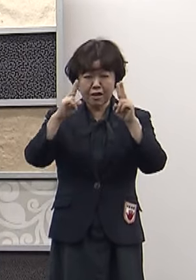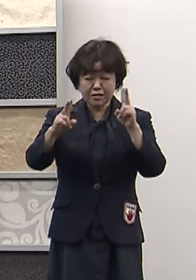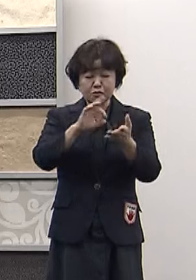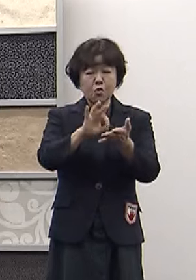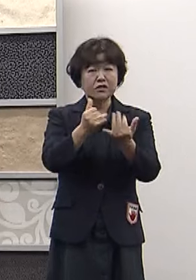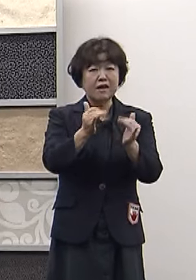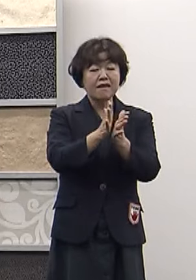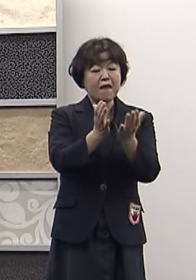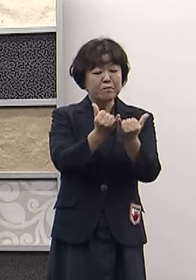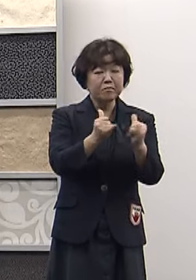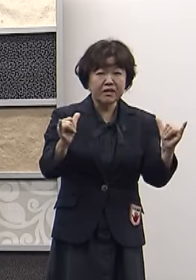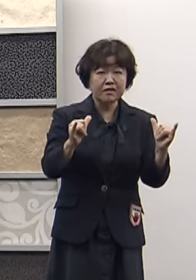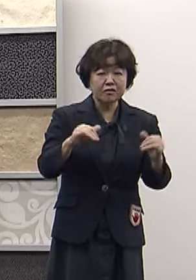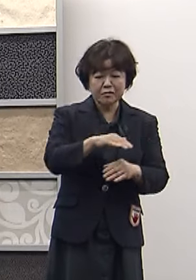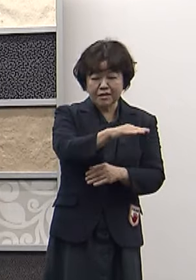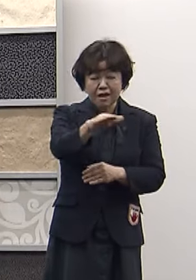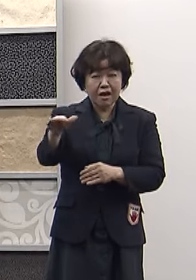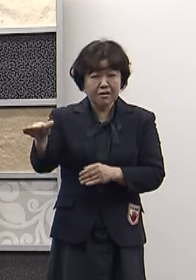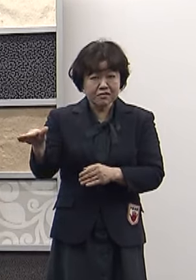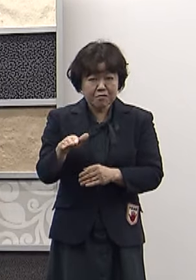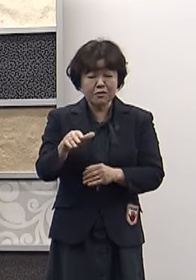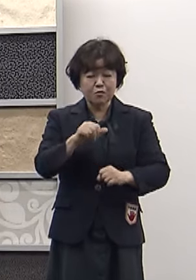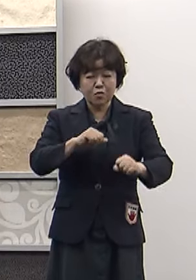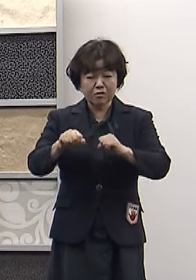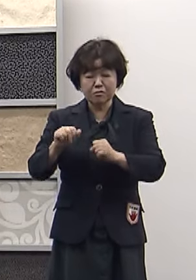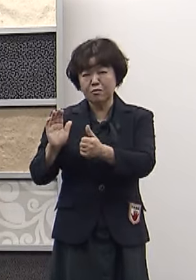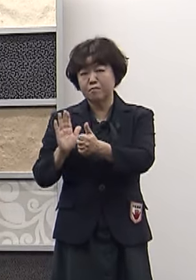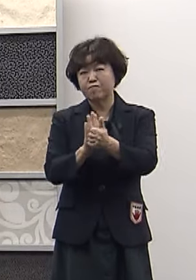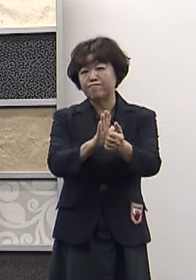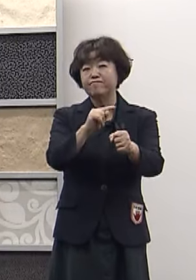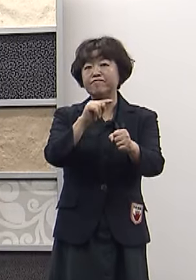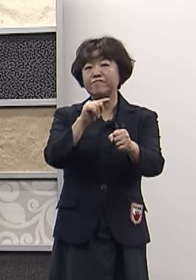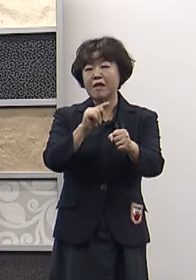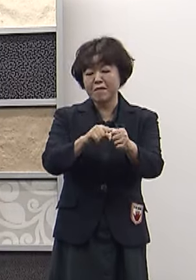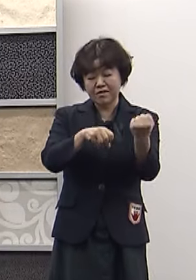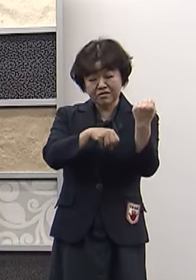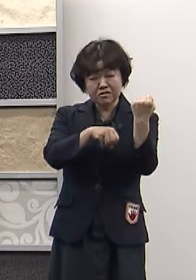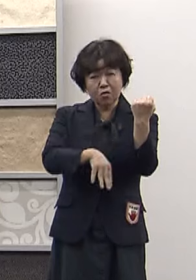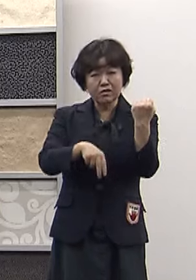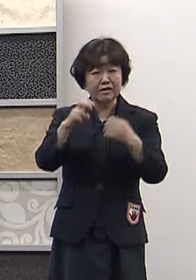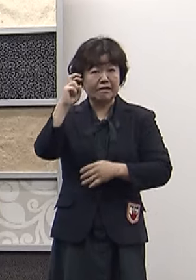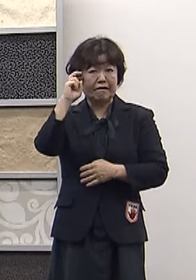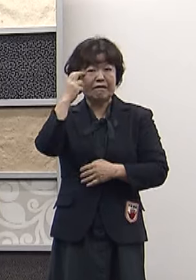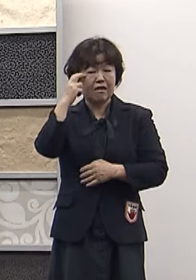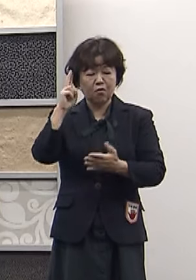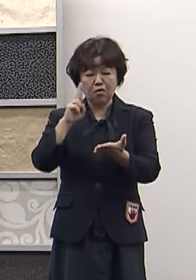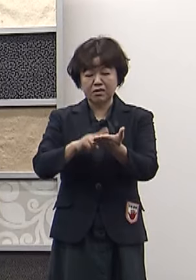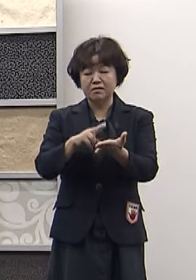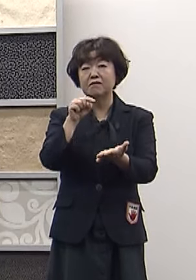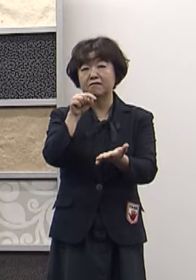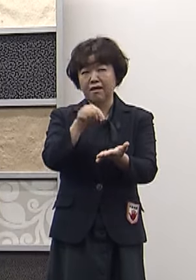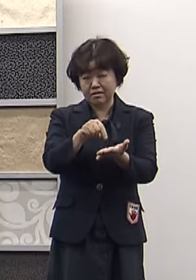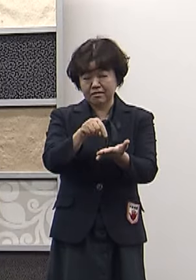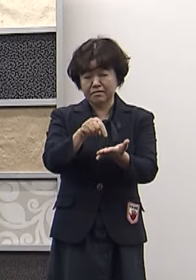県民の皆様の主体的な取り組みを促すべく、施策の基本的理念などを規定していきます。